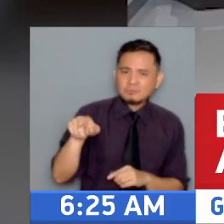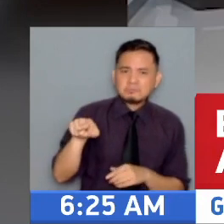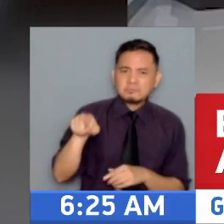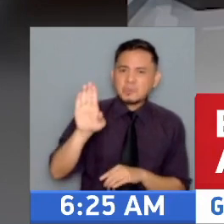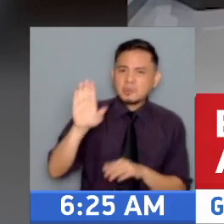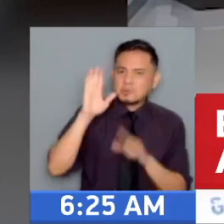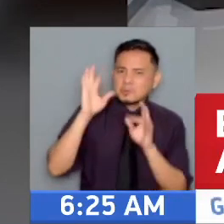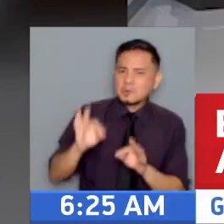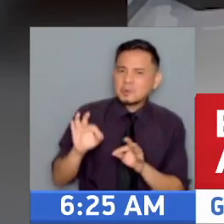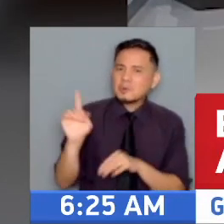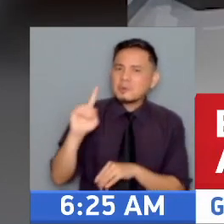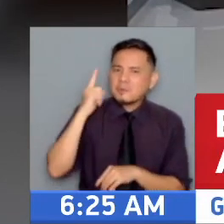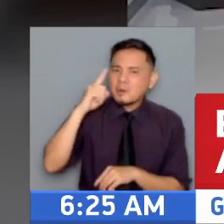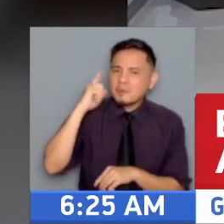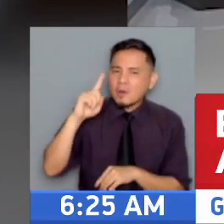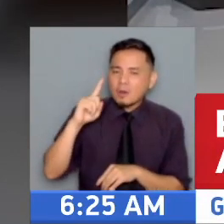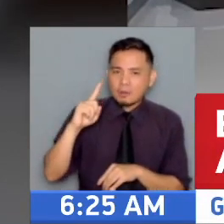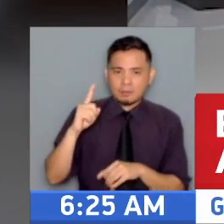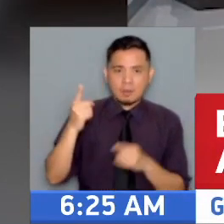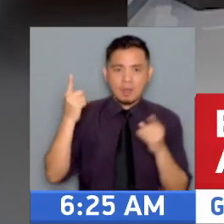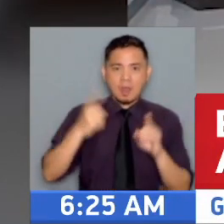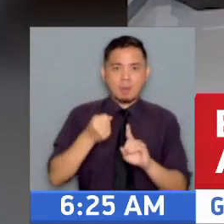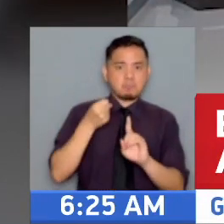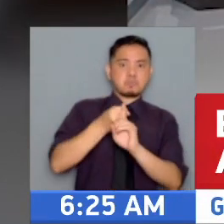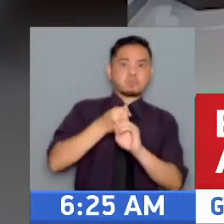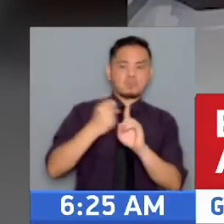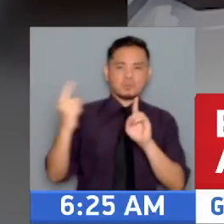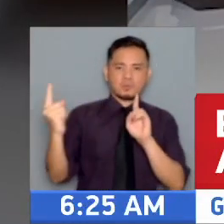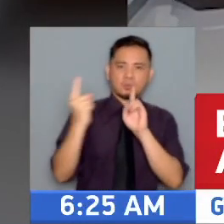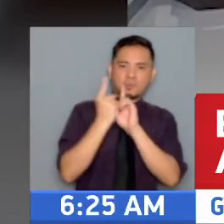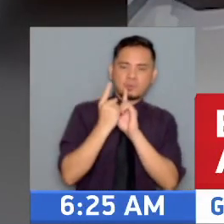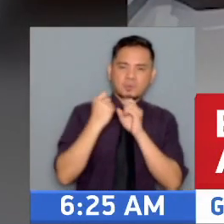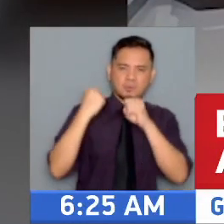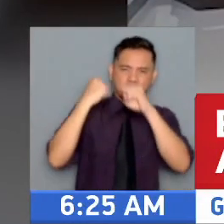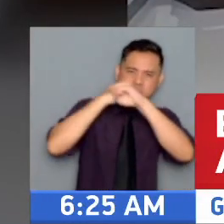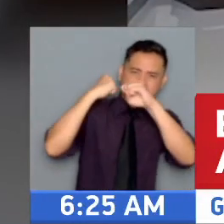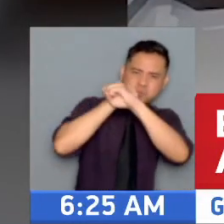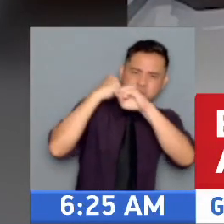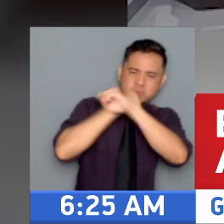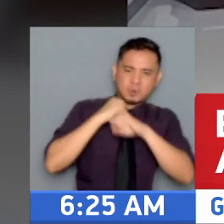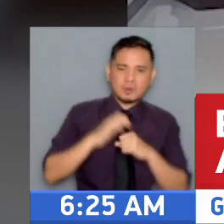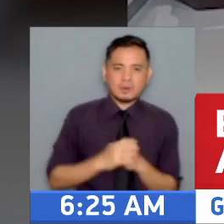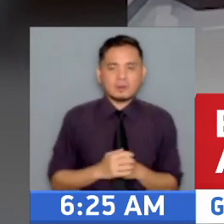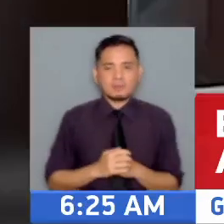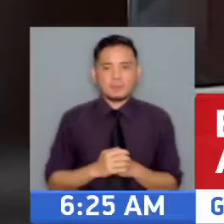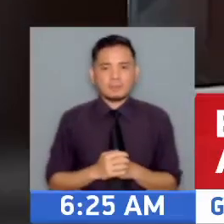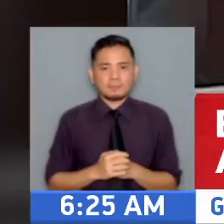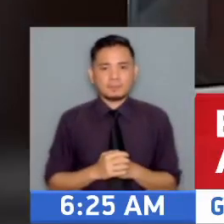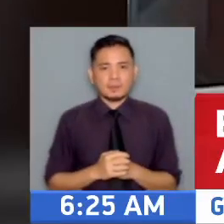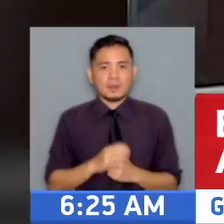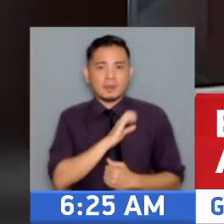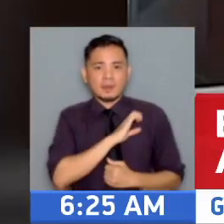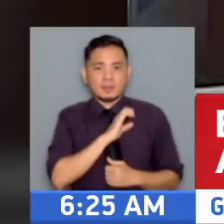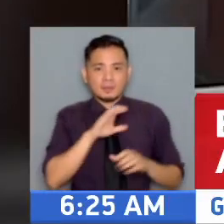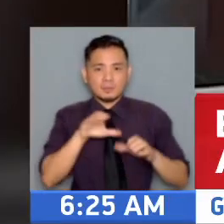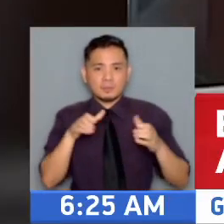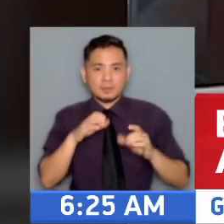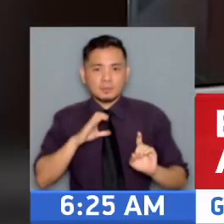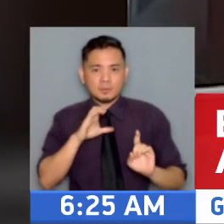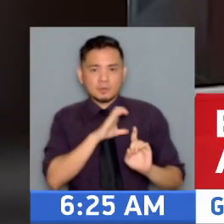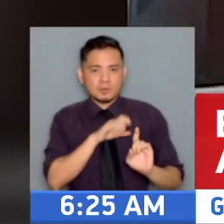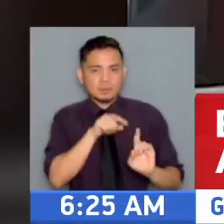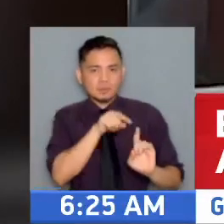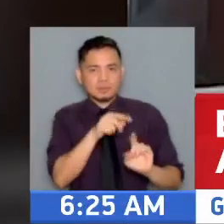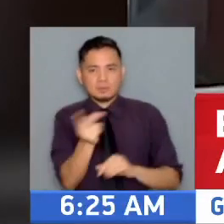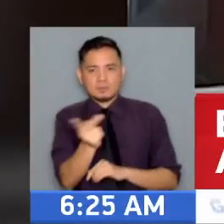hanggang magka-PC-kala na. Sinabihan sila ng Blue Ribbon and Ethics Committee ng lungsod na ayusin ang gulo para hindi